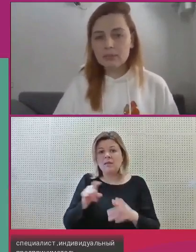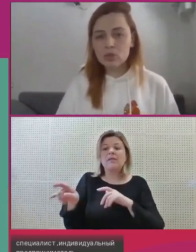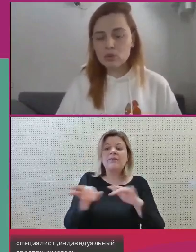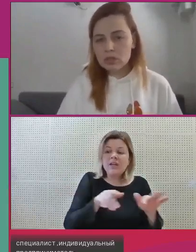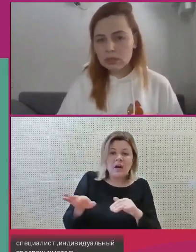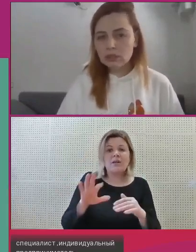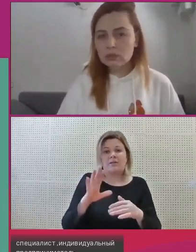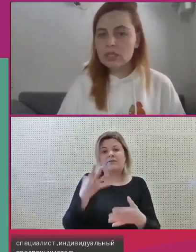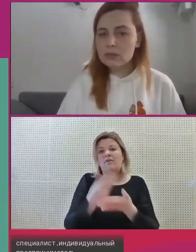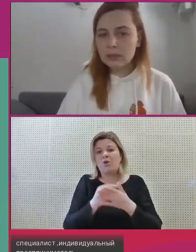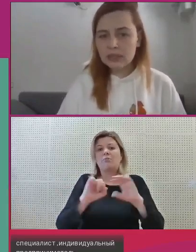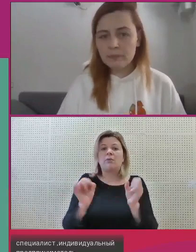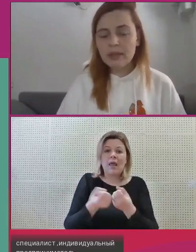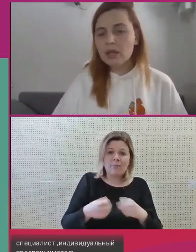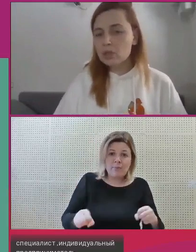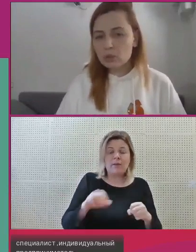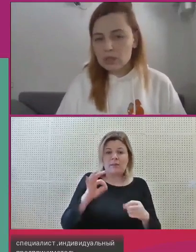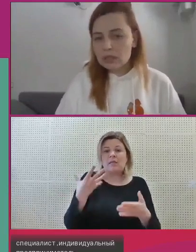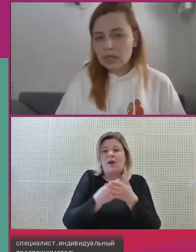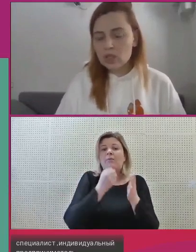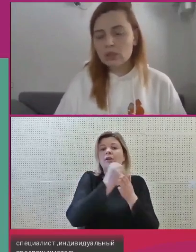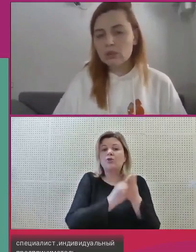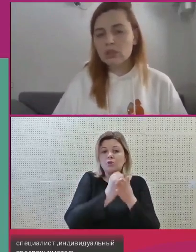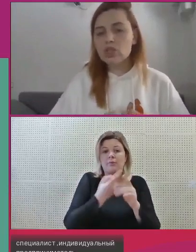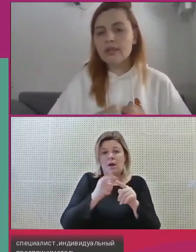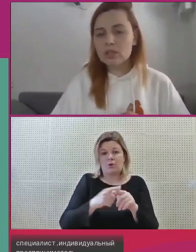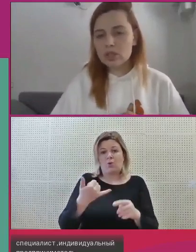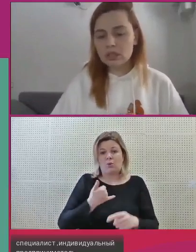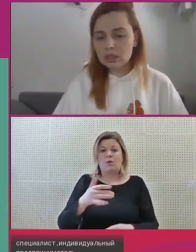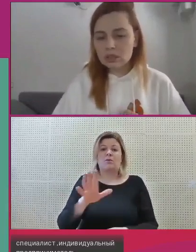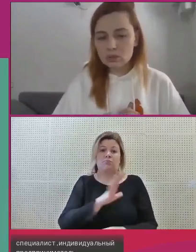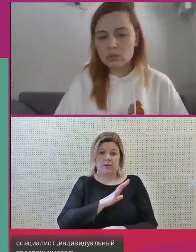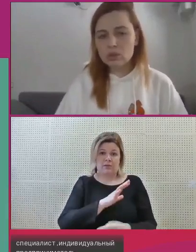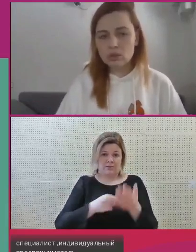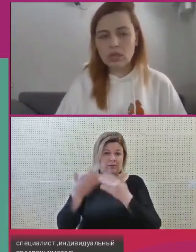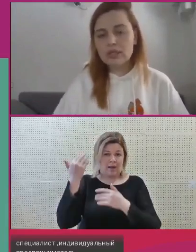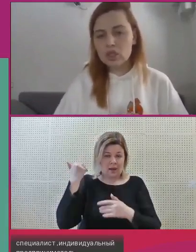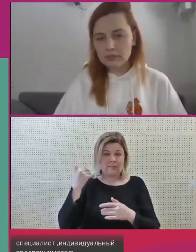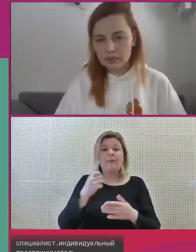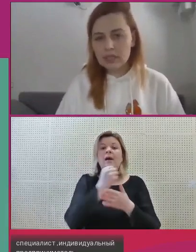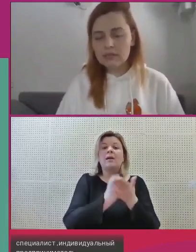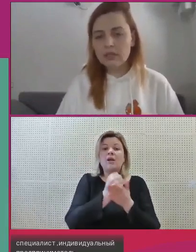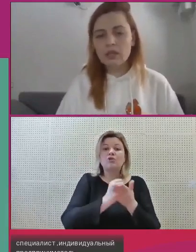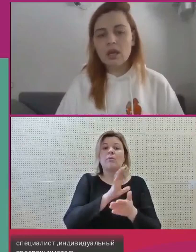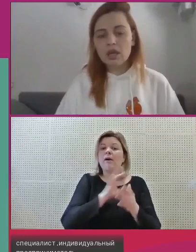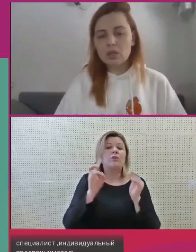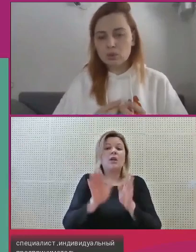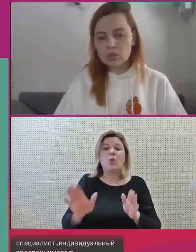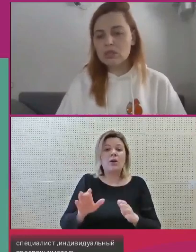с теми ресурсами, которые у нас были. Ресурсы также не только человеческие, есть ресурсы еще, да, личные,